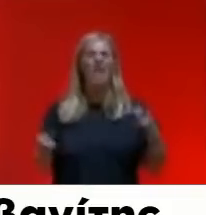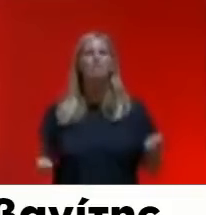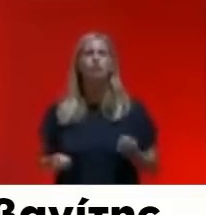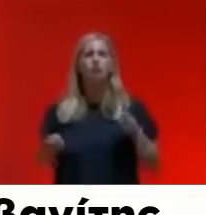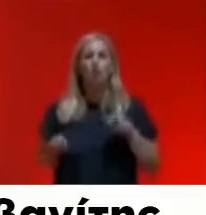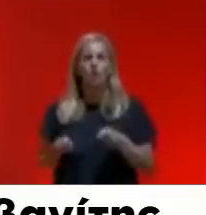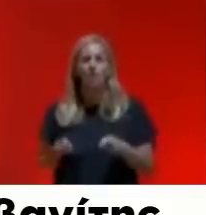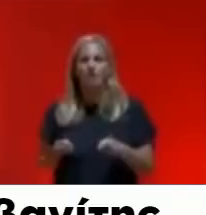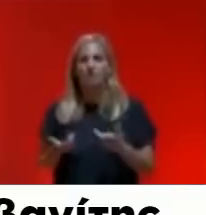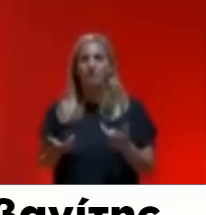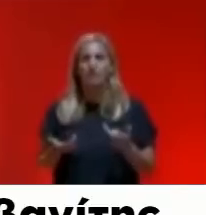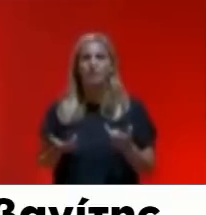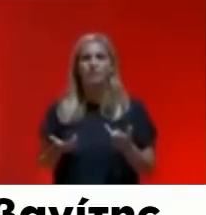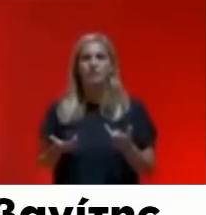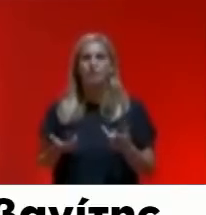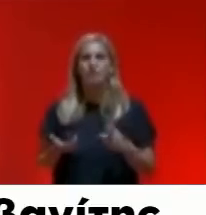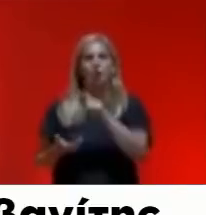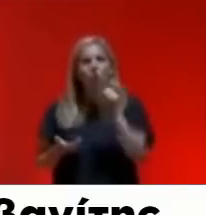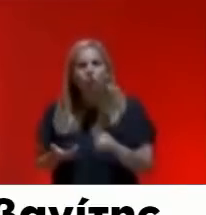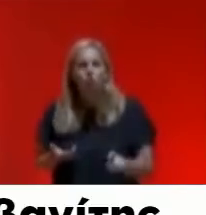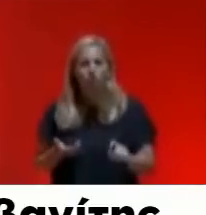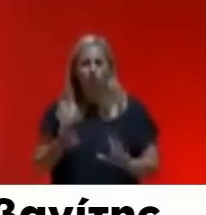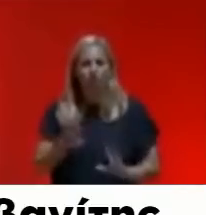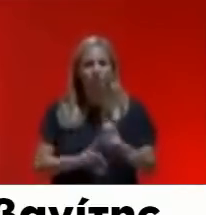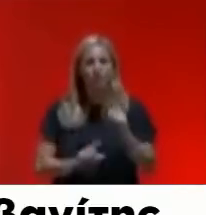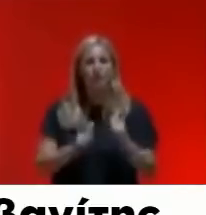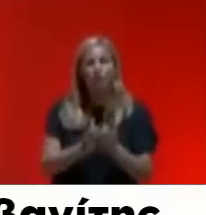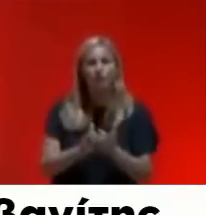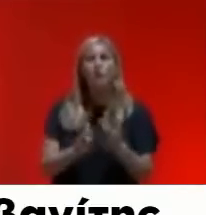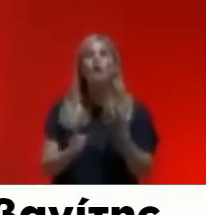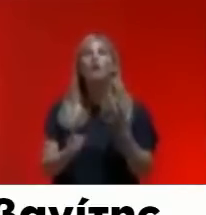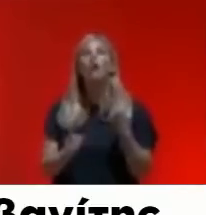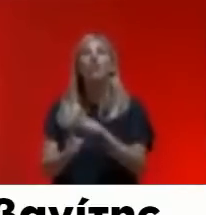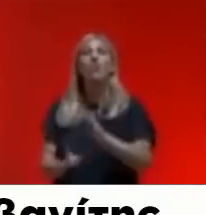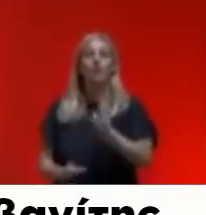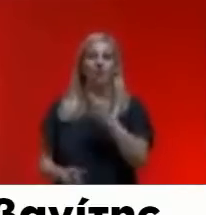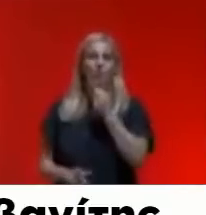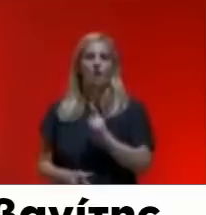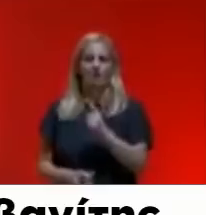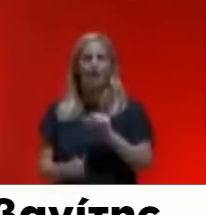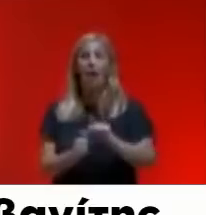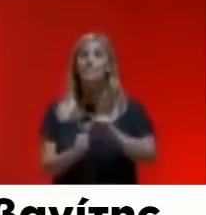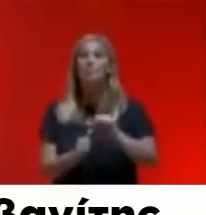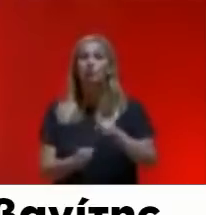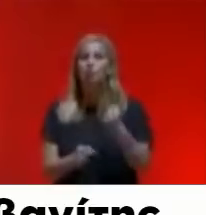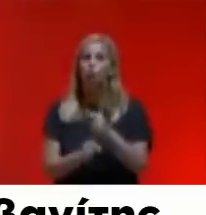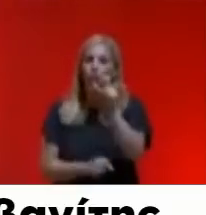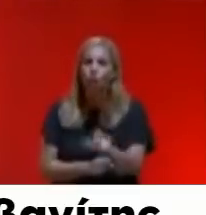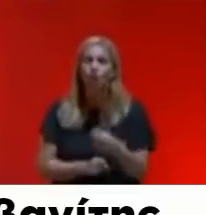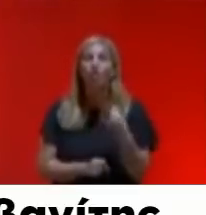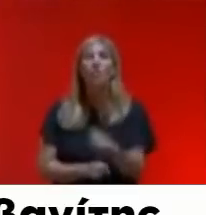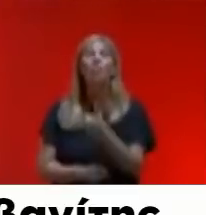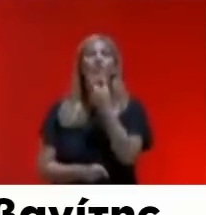συμβαίνουν και στη Θεσσαλία. Είναι φύση αδύνατο να στηθούν κάλπες στις περιοχές αυτές. Υπάρχουν πλέον 5